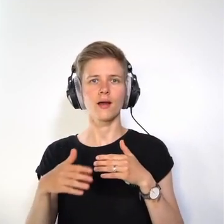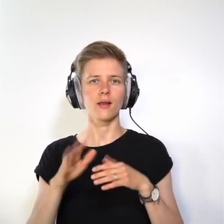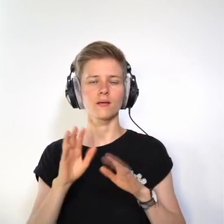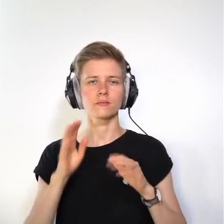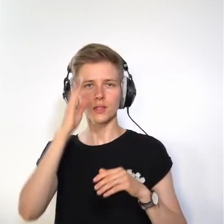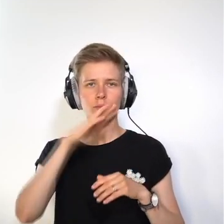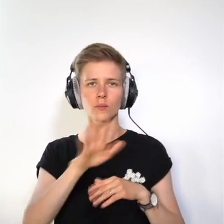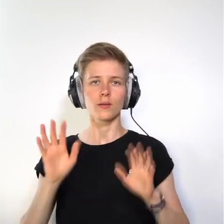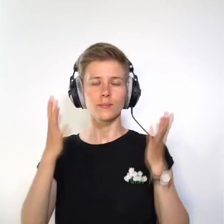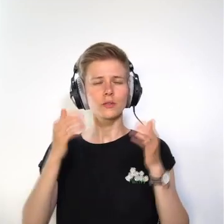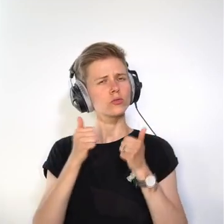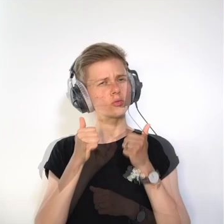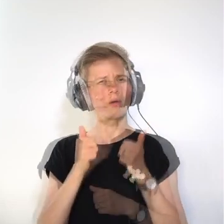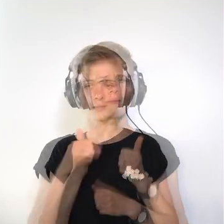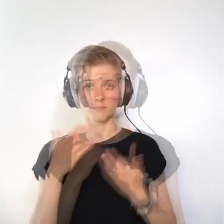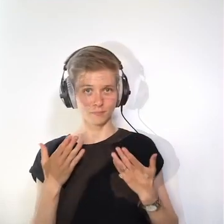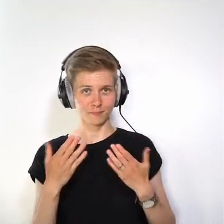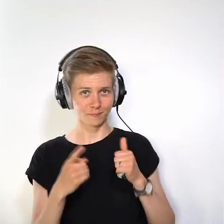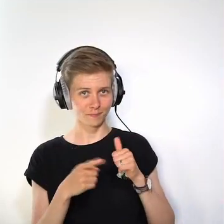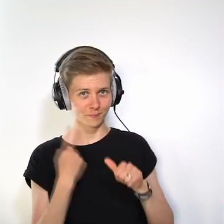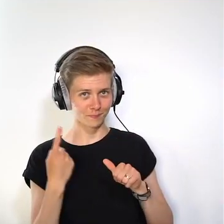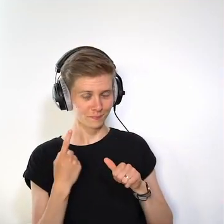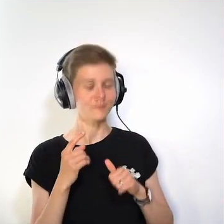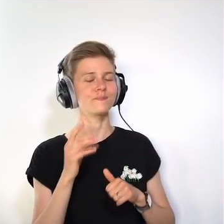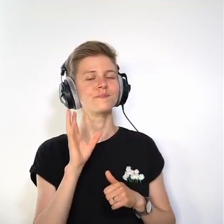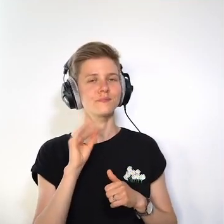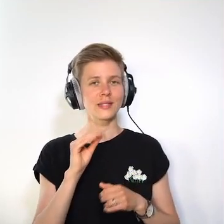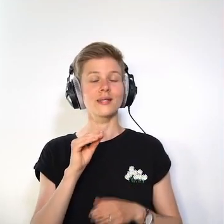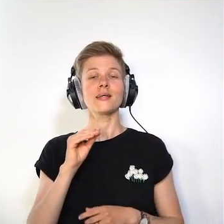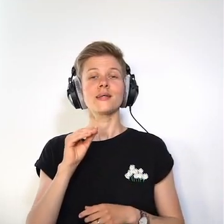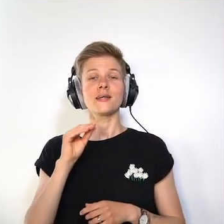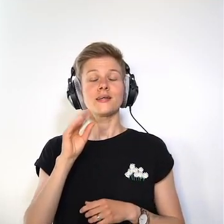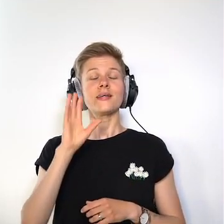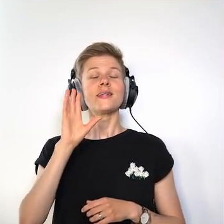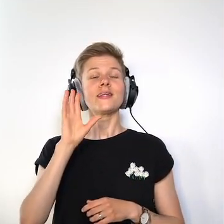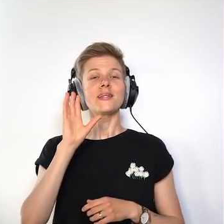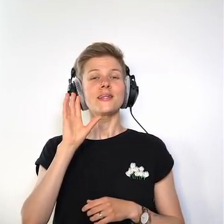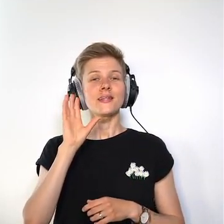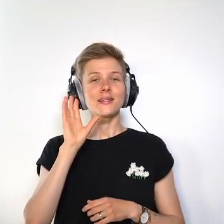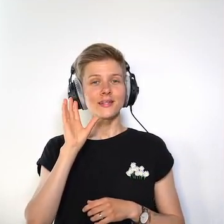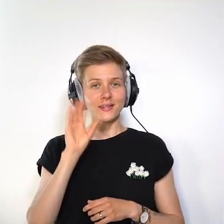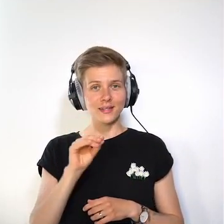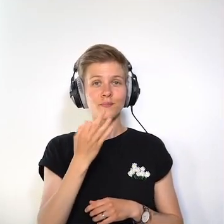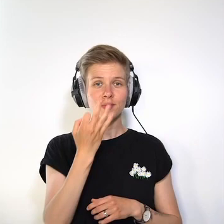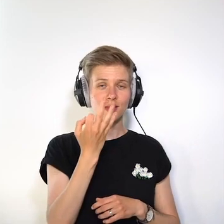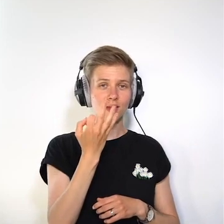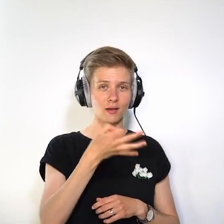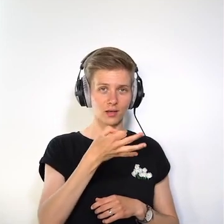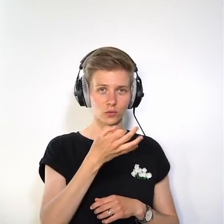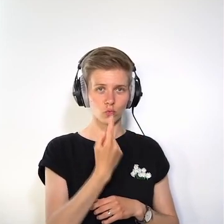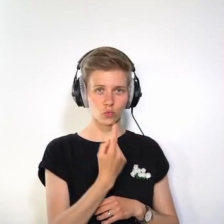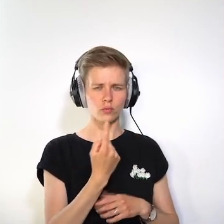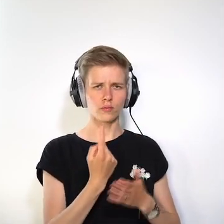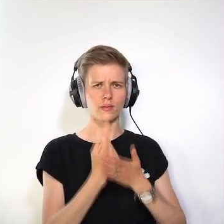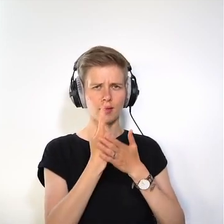Jussi, ole hyvä, ja toivottavasti nyt kaikki kuulemme sinua. Eli tosiaan toi 81 oli sillä